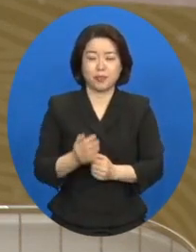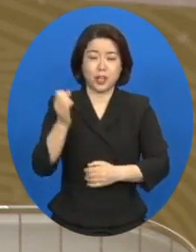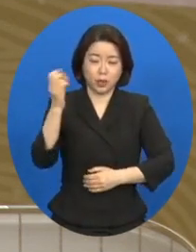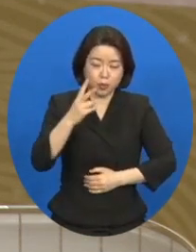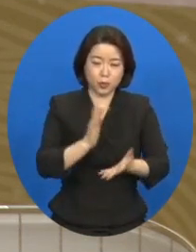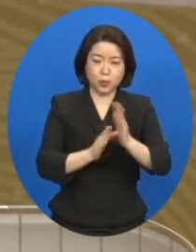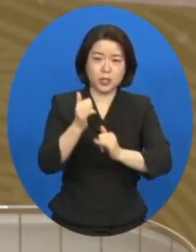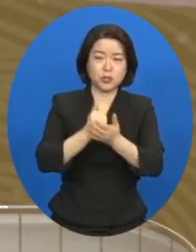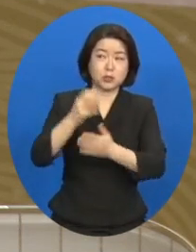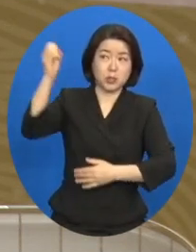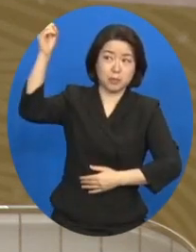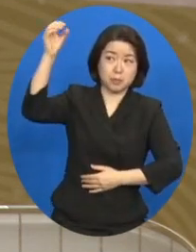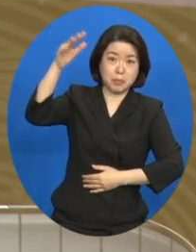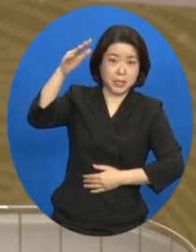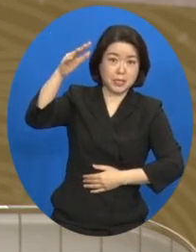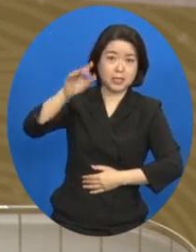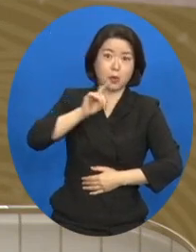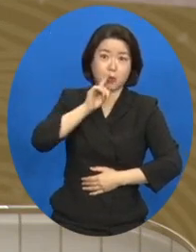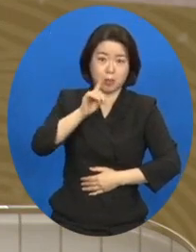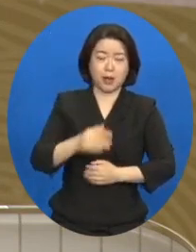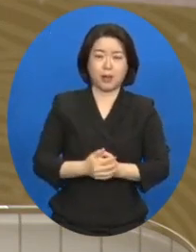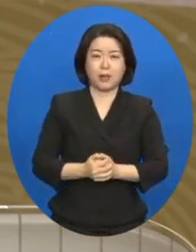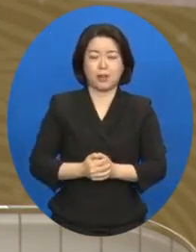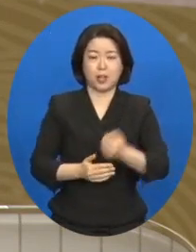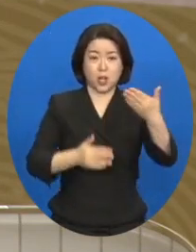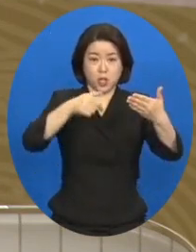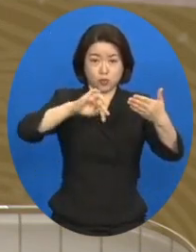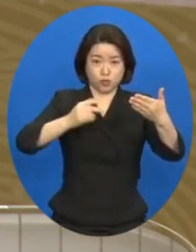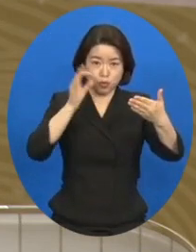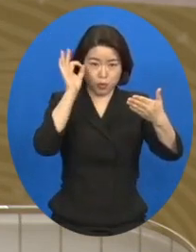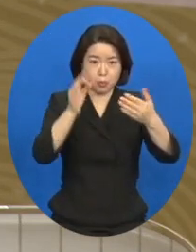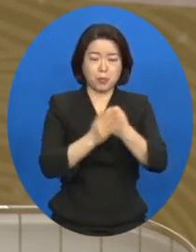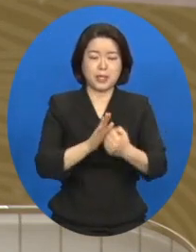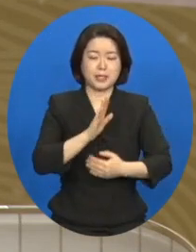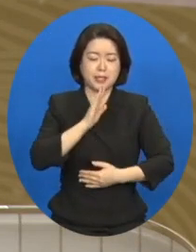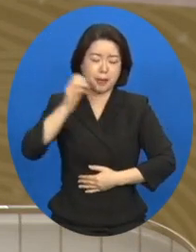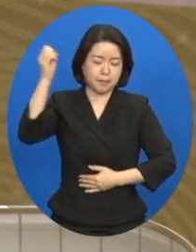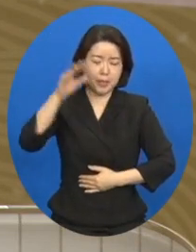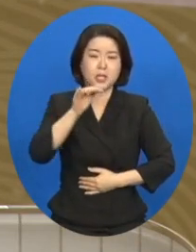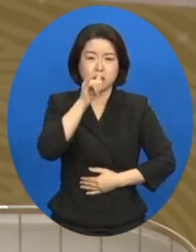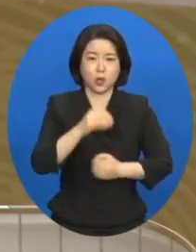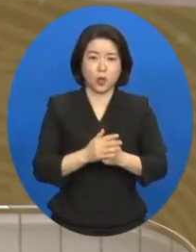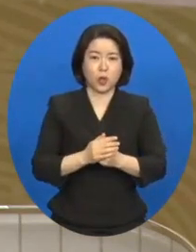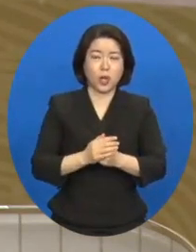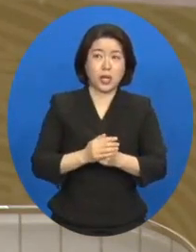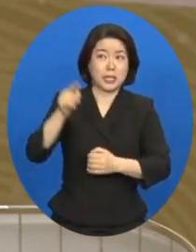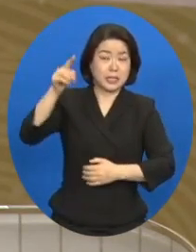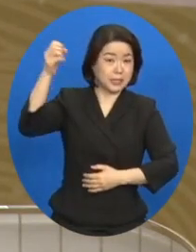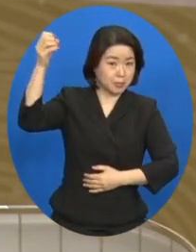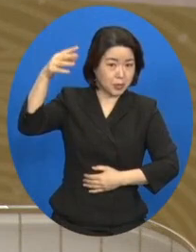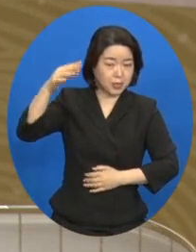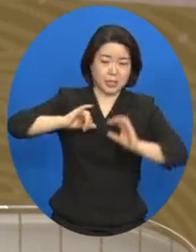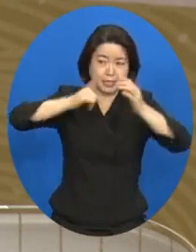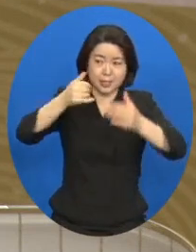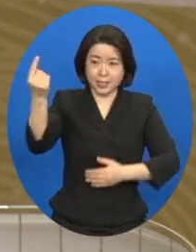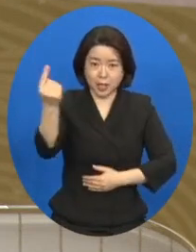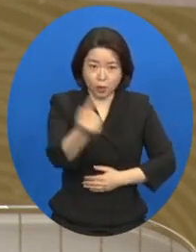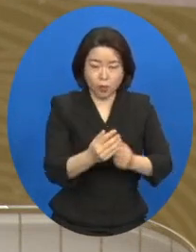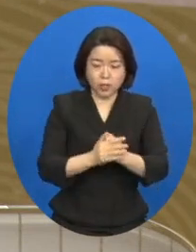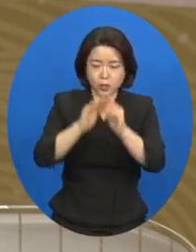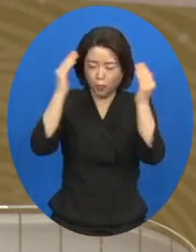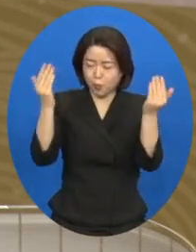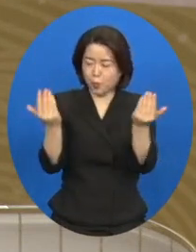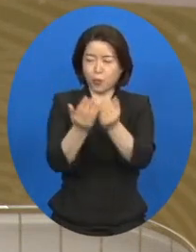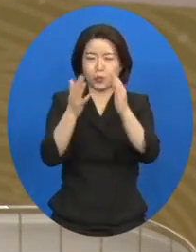빛이라고 했습니다. 9절 말씀에 보면 참 빛이 있었다. 그 빛이 세상에 와서 모든 사람을